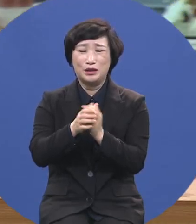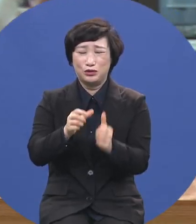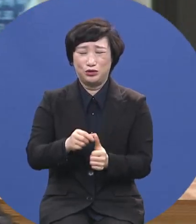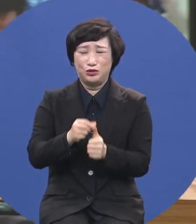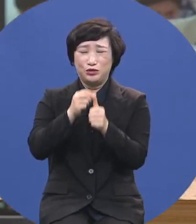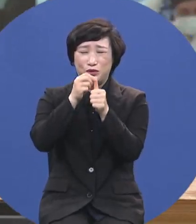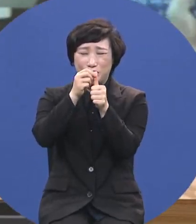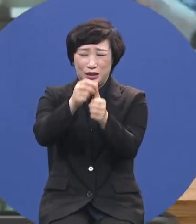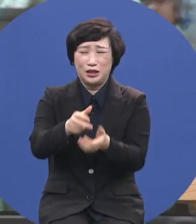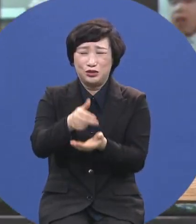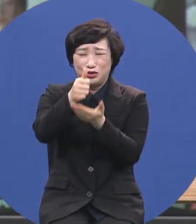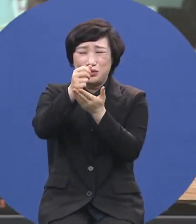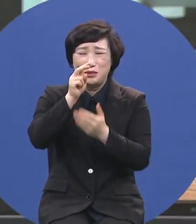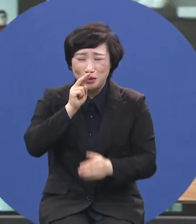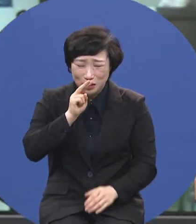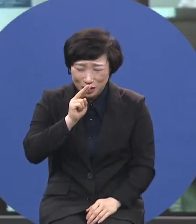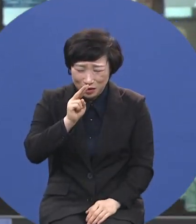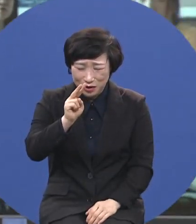구원의 주님이시여